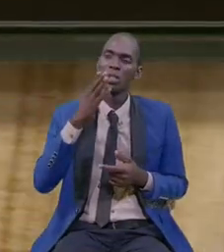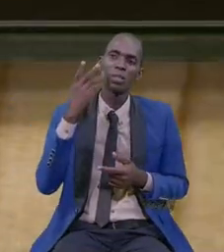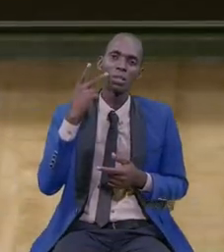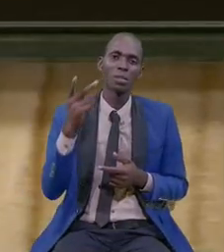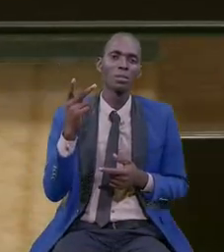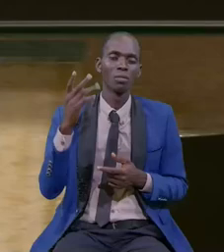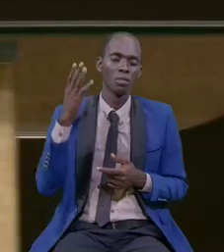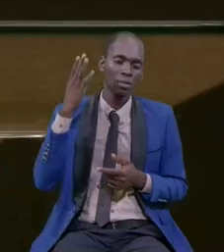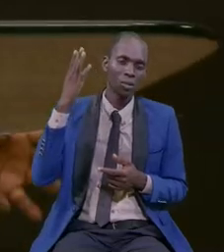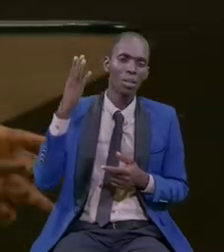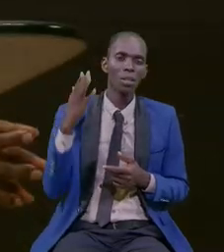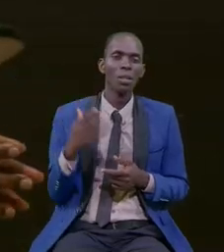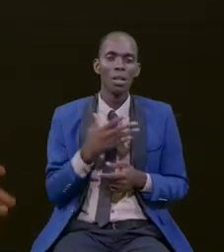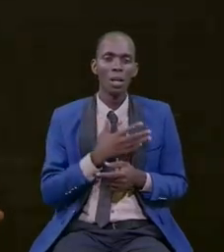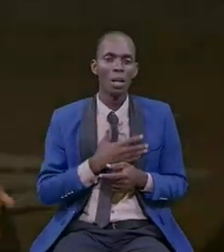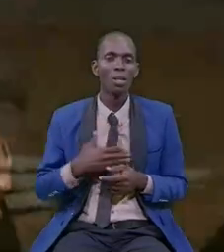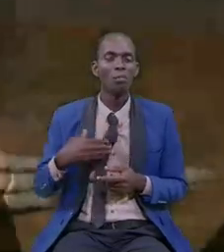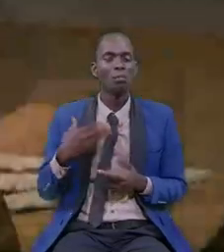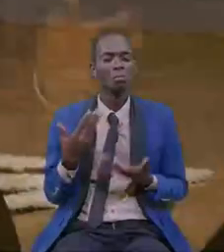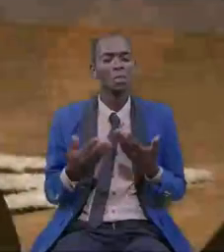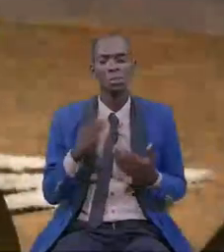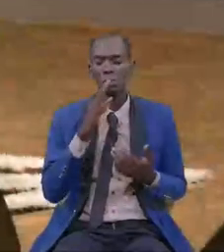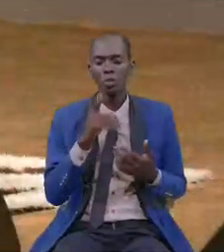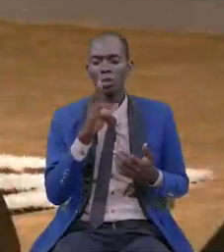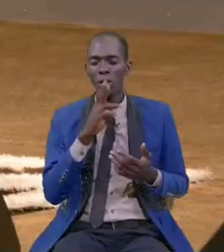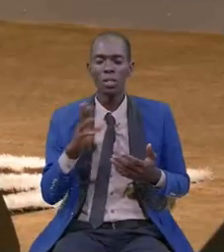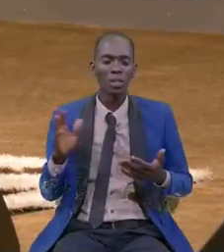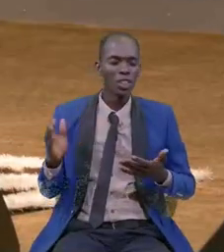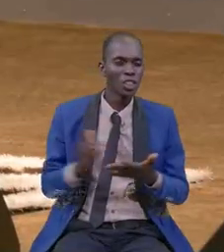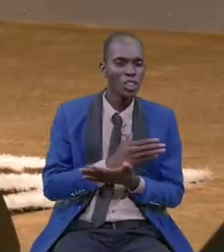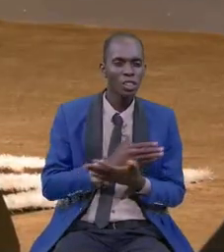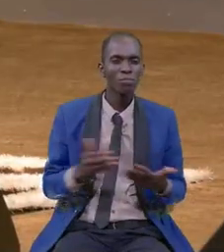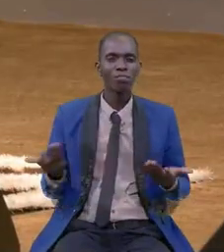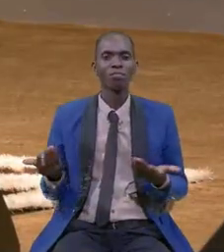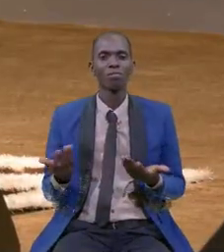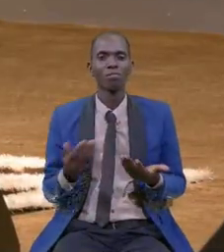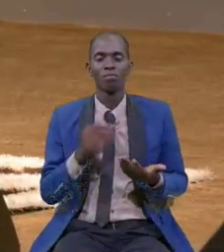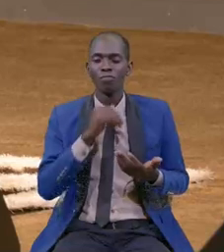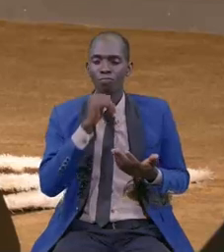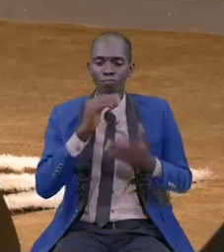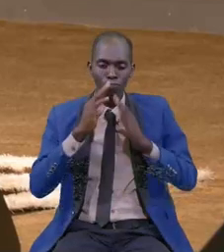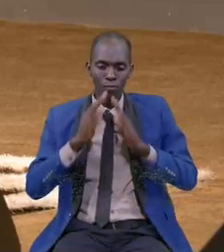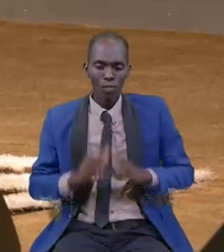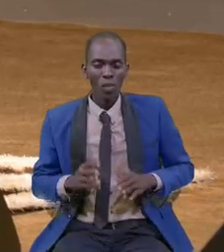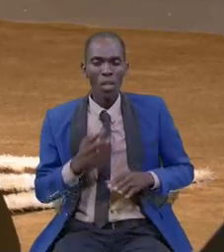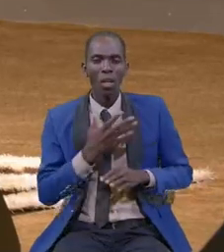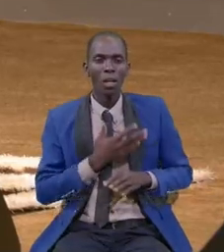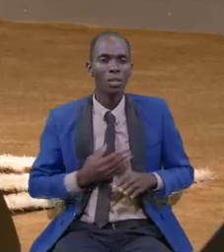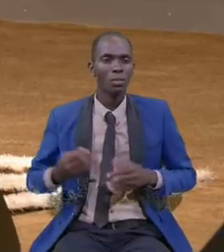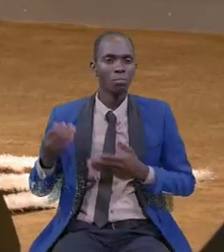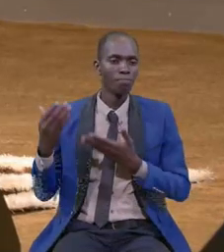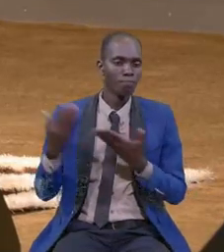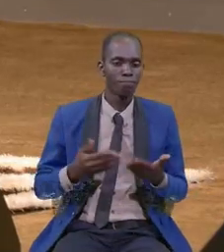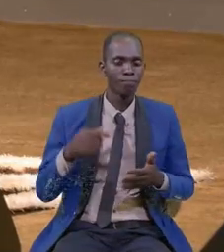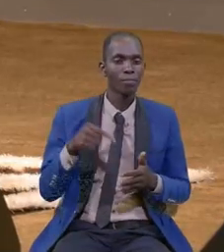péchez vous péchez vous péchez vous vous battez vous vous levez vous sonnez vous vous battez ceci vous tuez l'autre vous